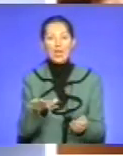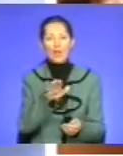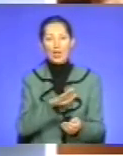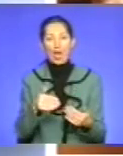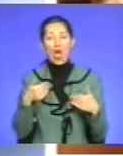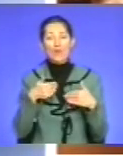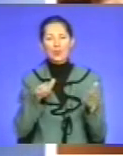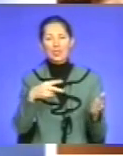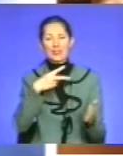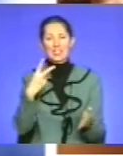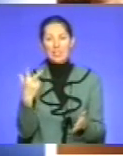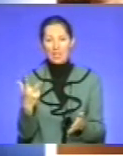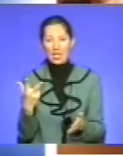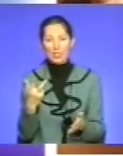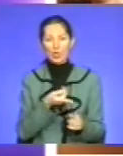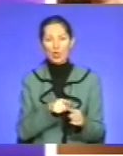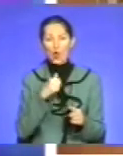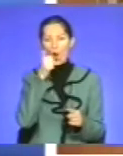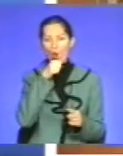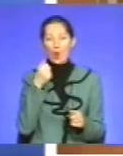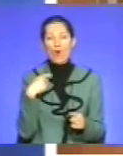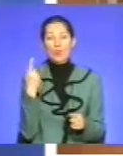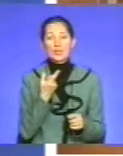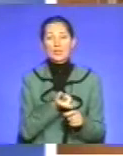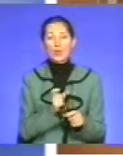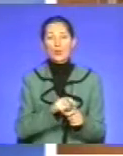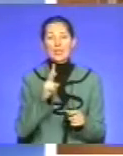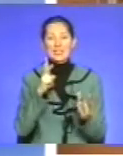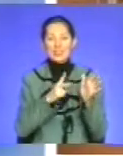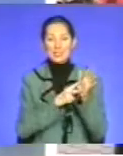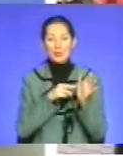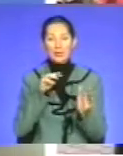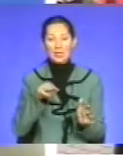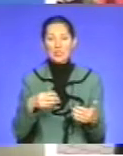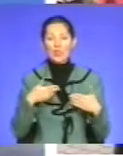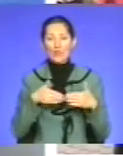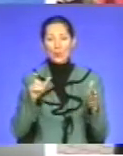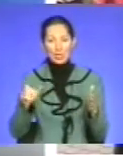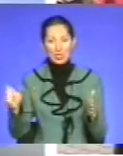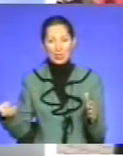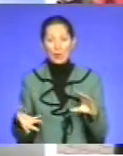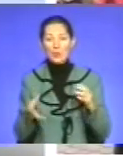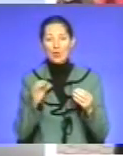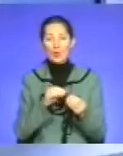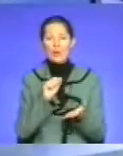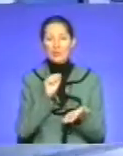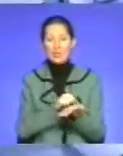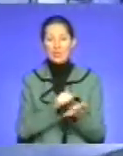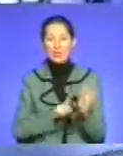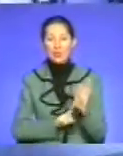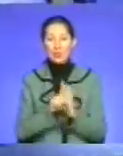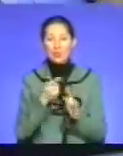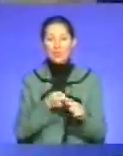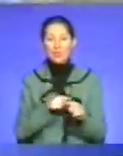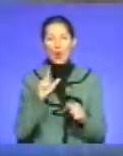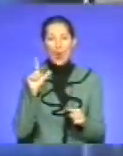Випускник 2013. Цьогоріч в області понад 7 тисяч випускників. Підсумкова атестація розпочнеться цього понеділка.